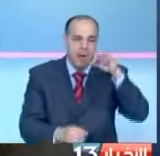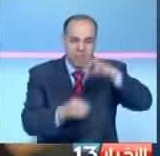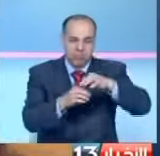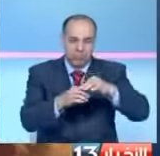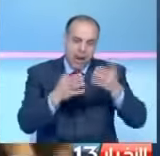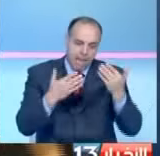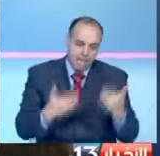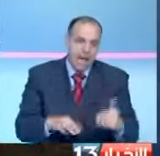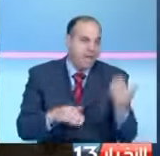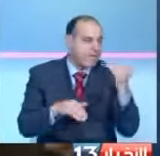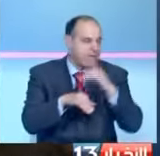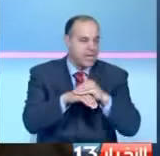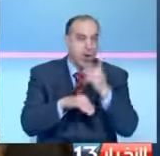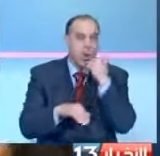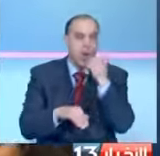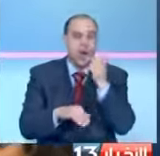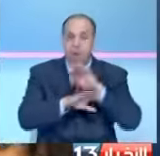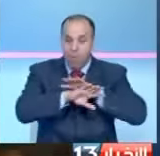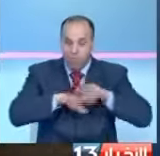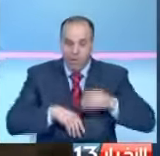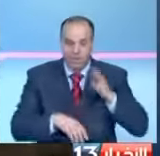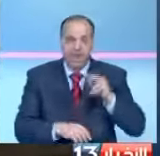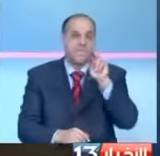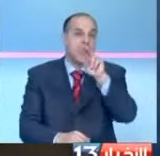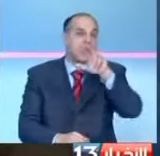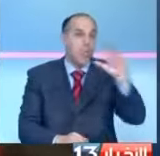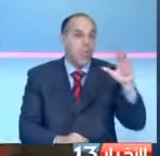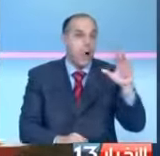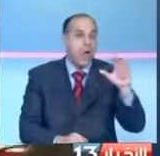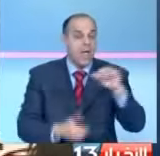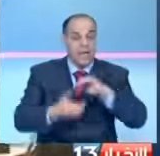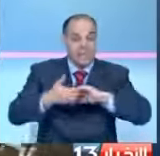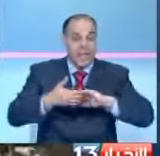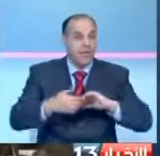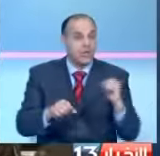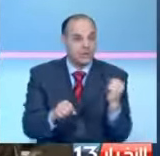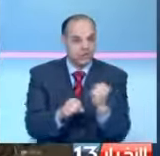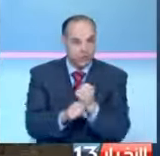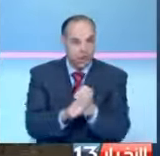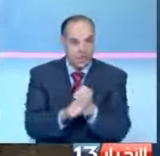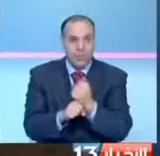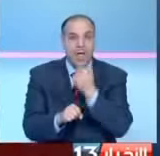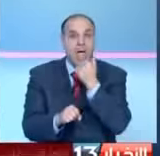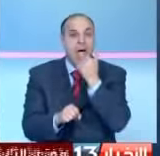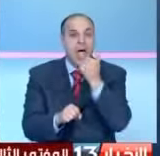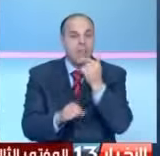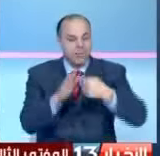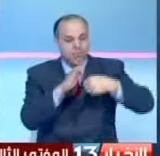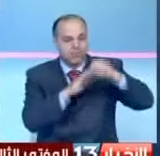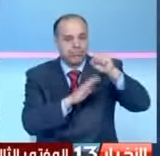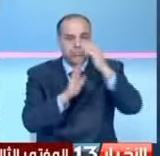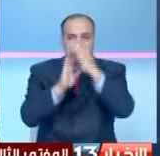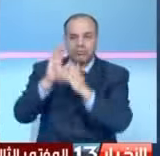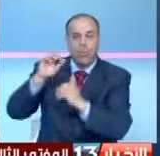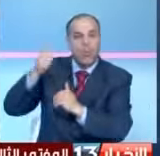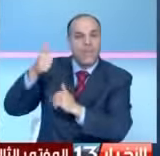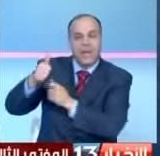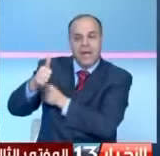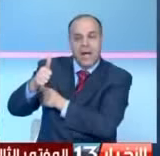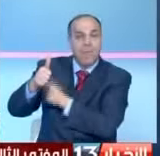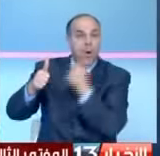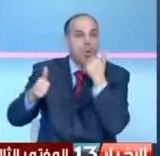الاقتراع بأسرارها في نهاية المؤتمر 23 للاتحاد العام التونسي للشغل بفوز قائمة الوحدة